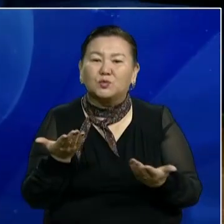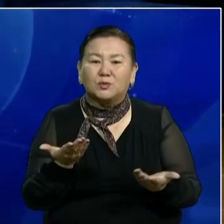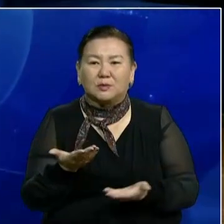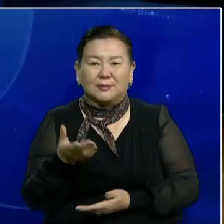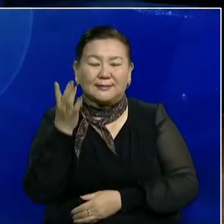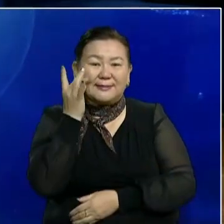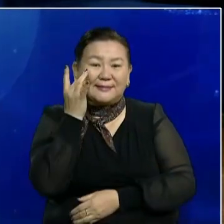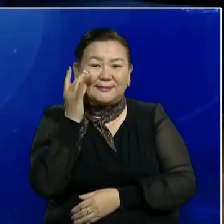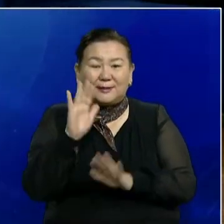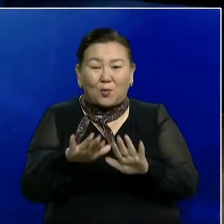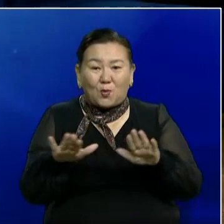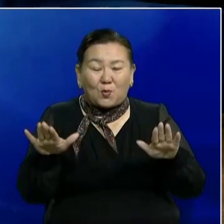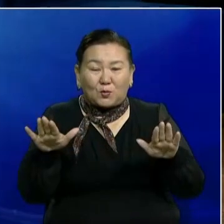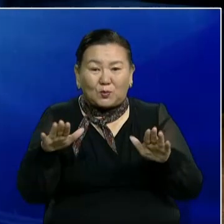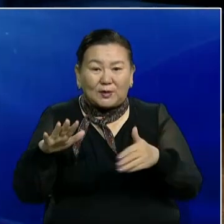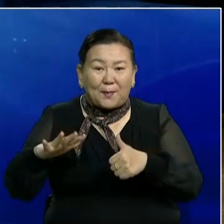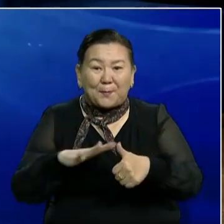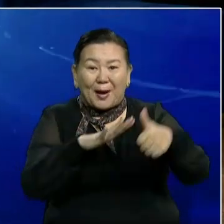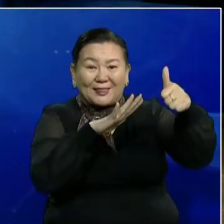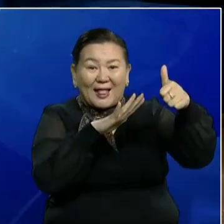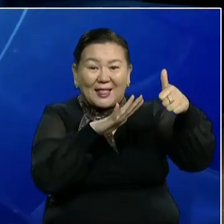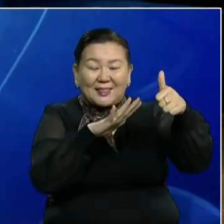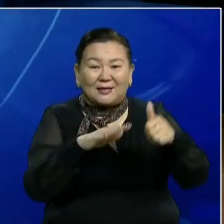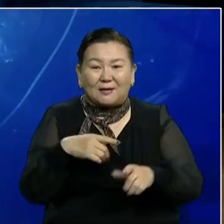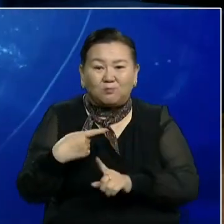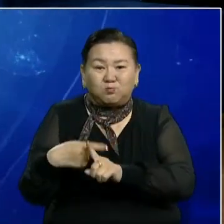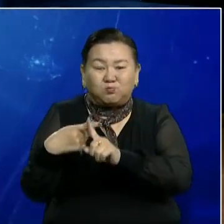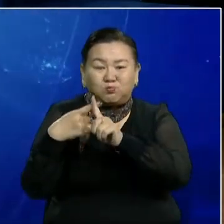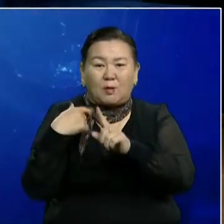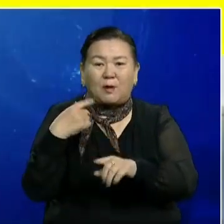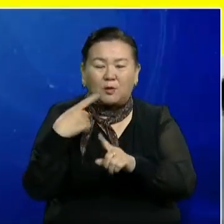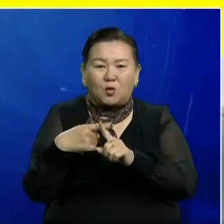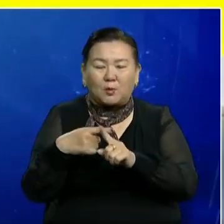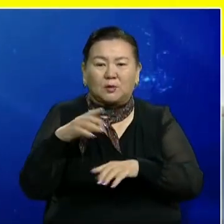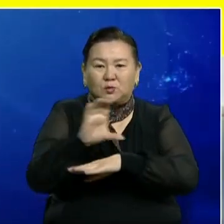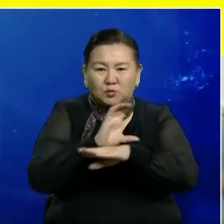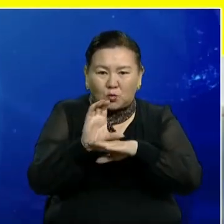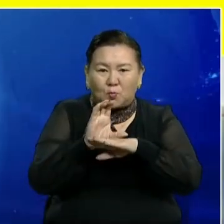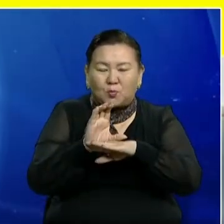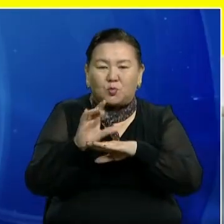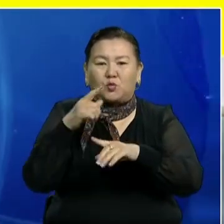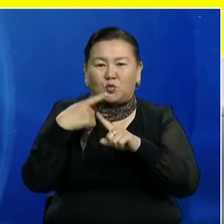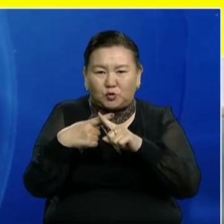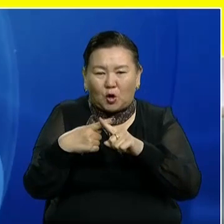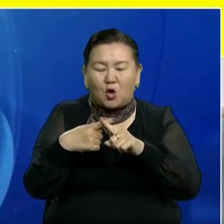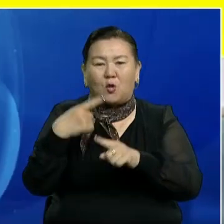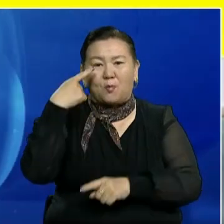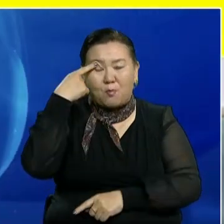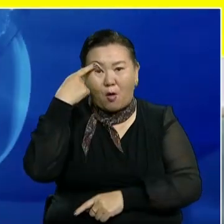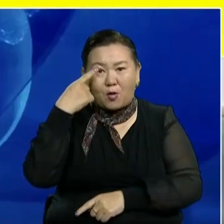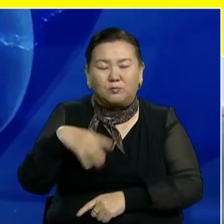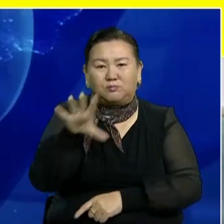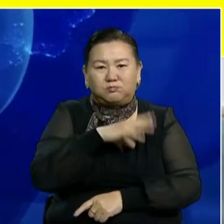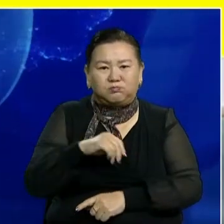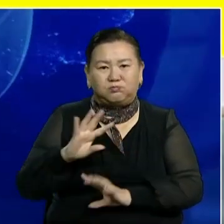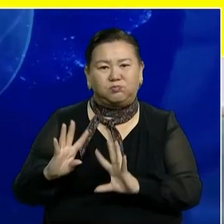бидний хүүхдүүдийн манлайлал өснөөрөө манай одоо сум орн нутаг за ингээд цаашлаад манай Монгол илүү их тийм хөгжил дэвшилтэй